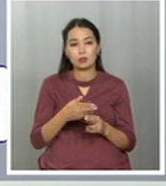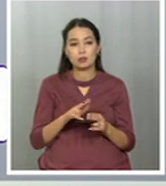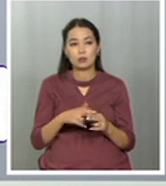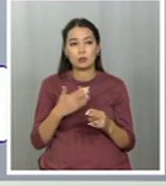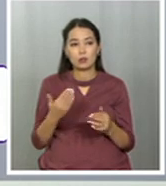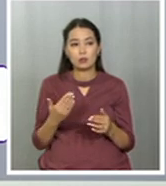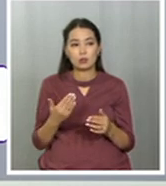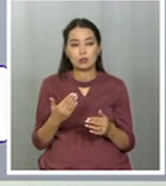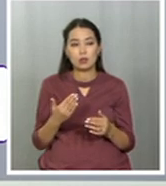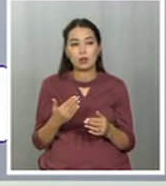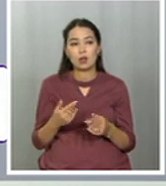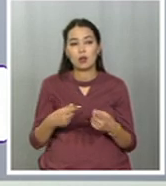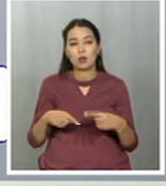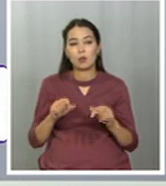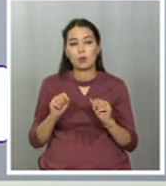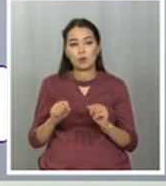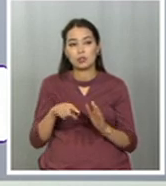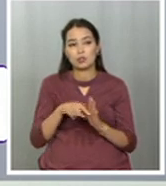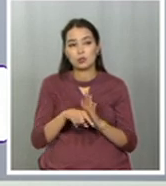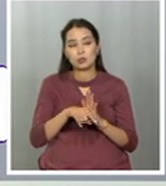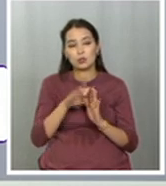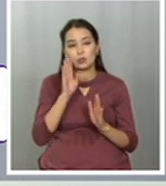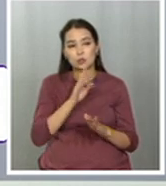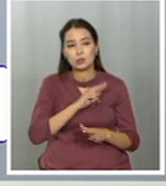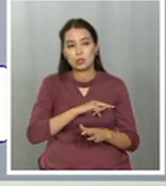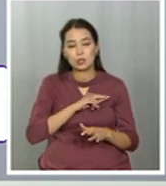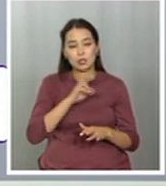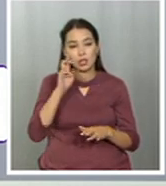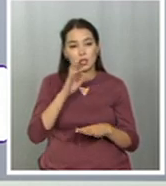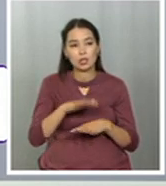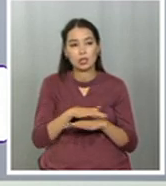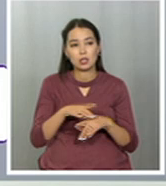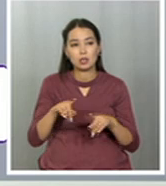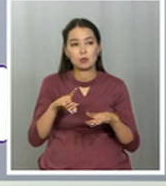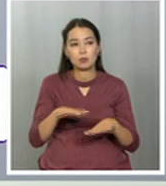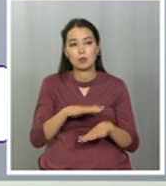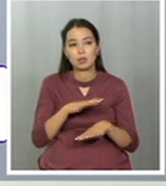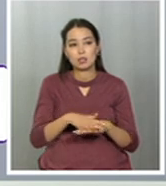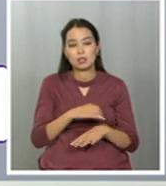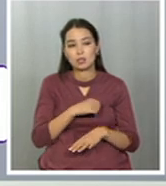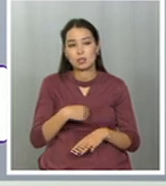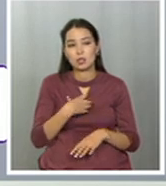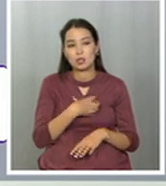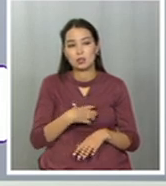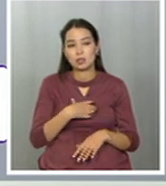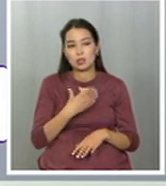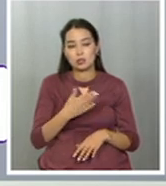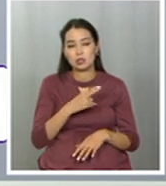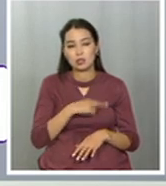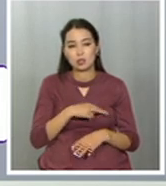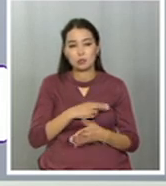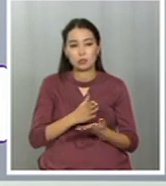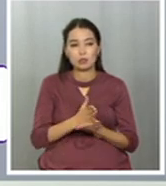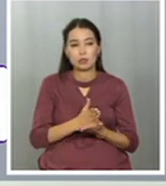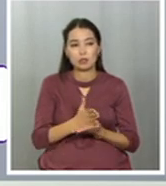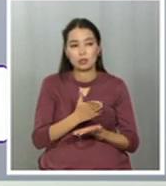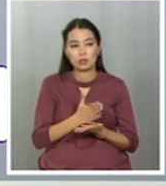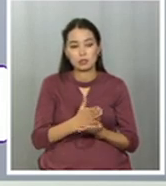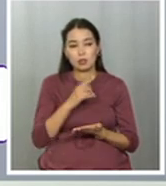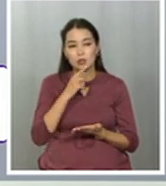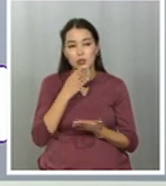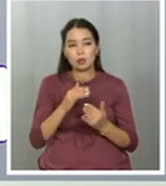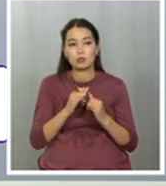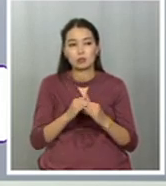қорғаныс ретінде ішкі су ресурстары ел қорғанысына нағыз тосқауыл қызметін атқарады. Және экономикалық даму бойынша